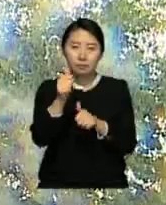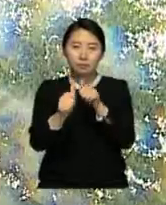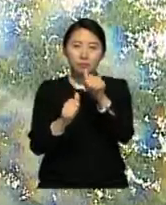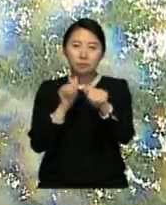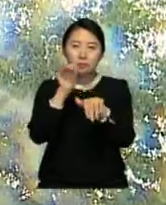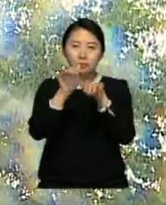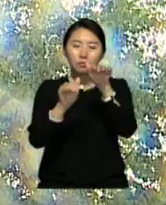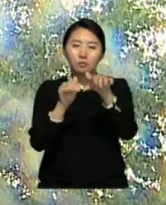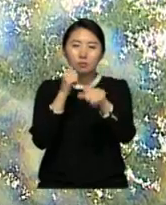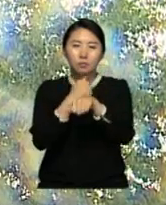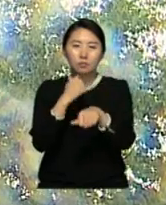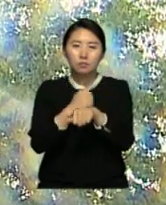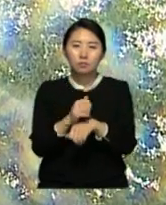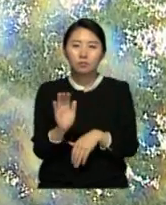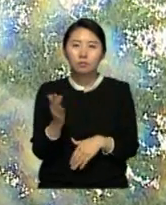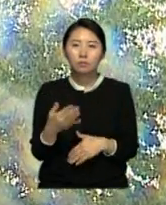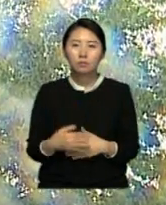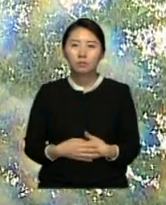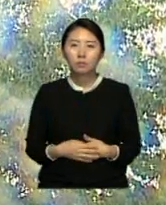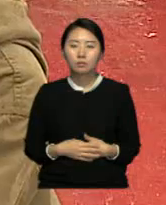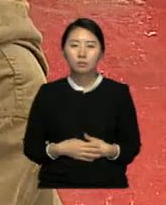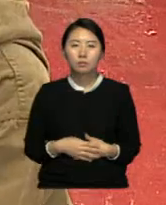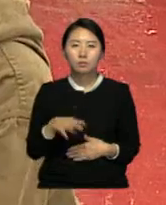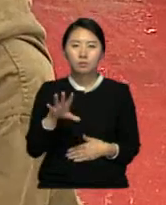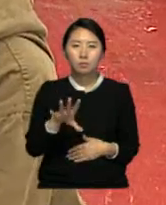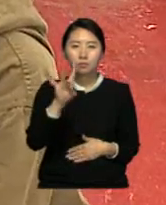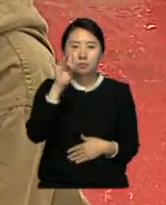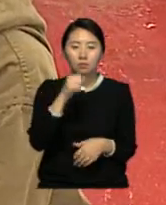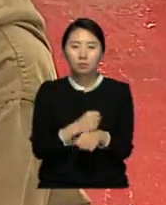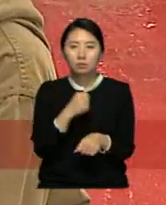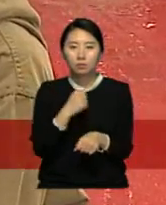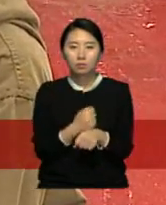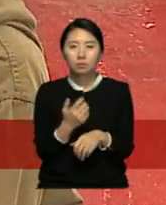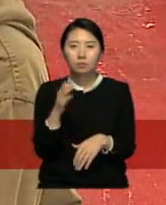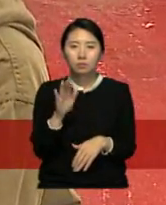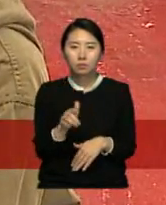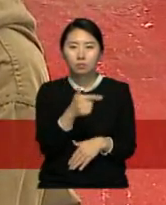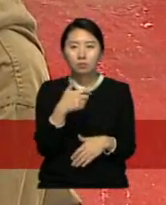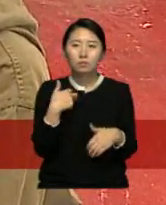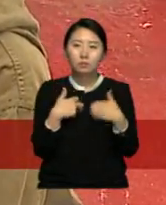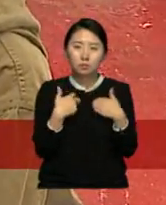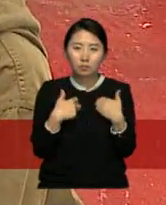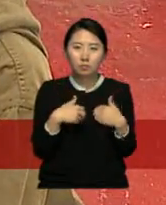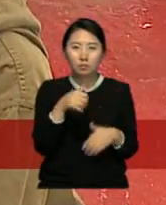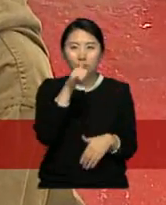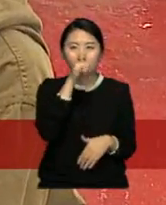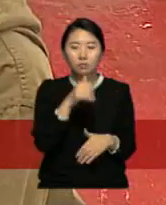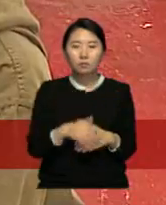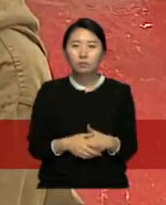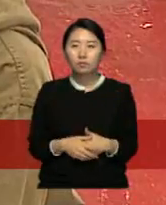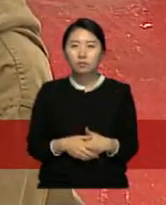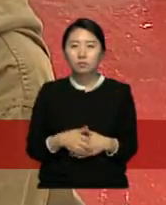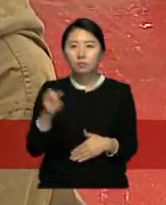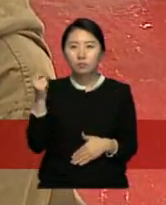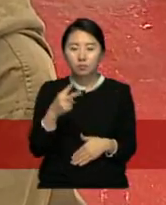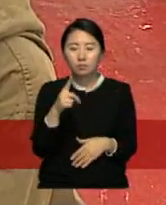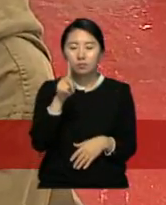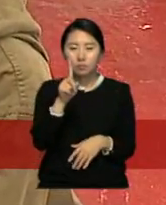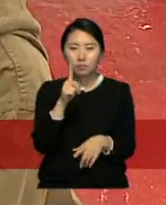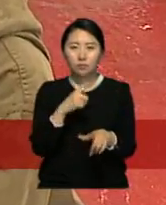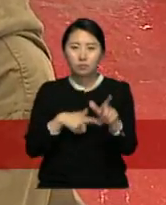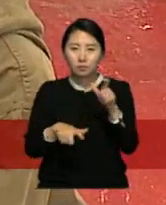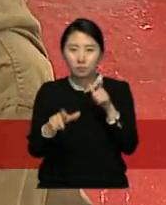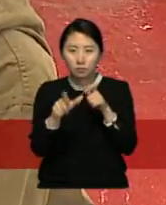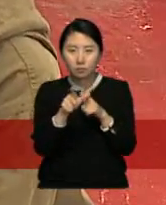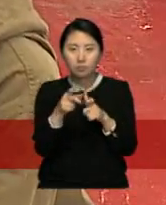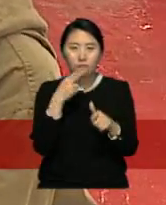정상 정복에 도전해봅니다. 처음 한 건데 너무 재밌고 네, 또 하면 또 다시